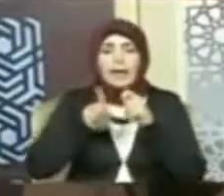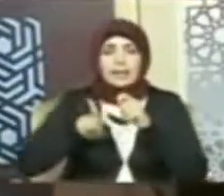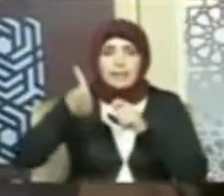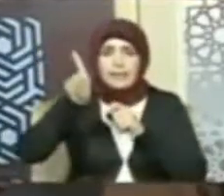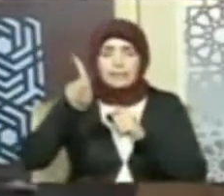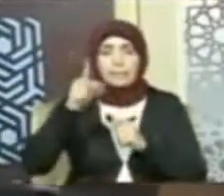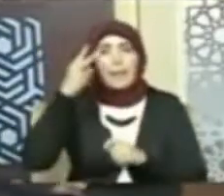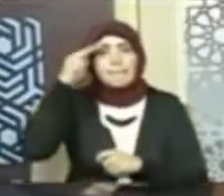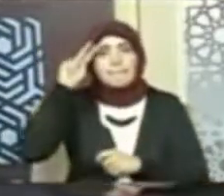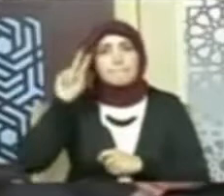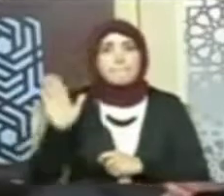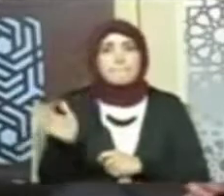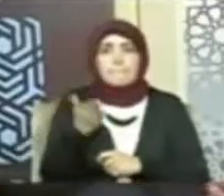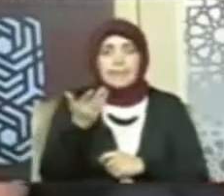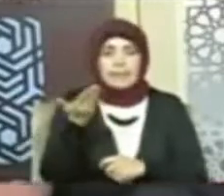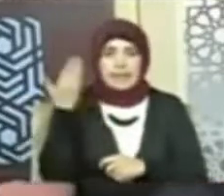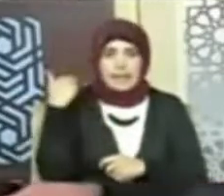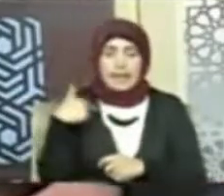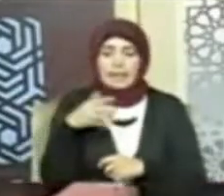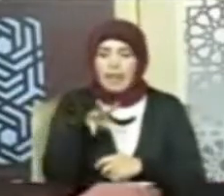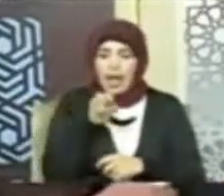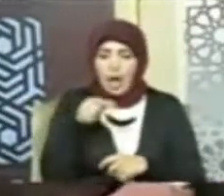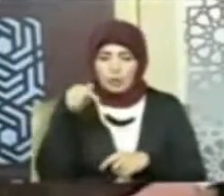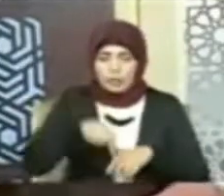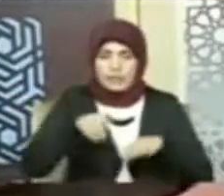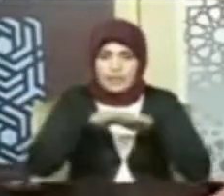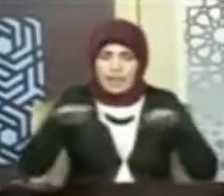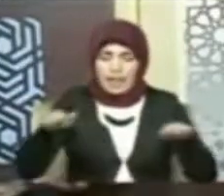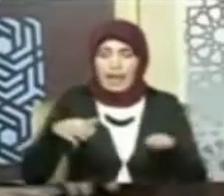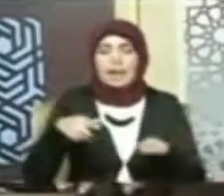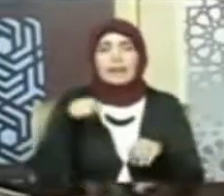من كان يريد الحياة الدنيا